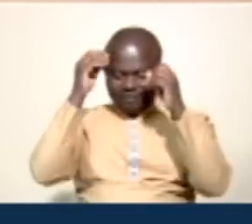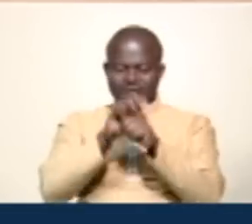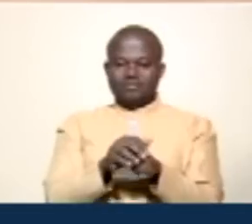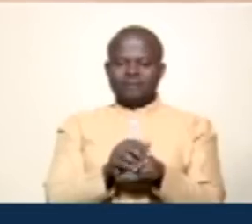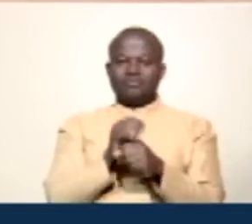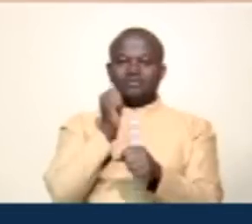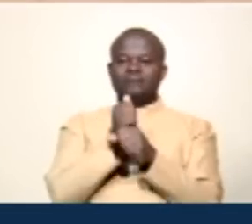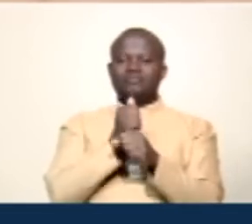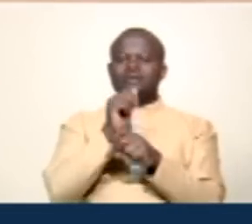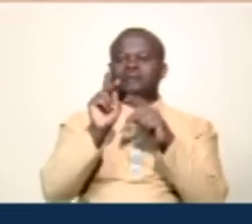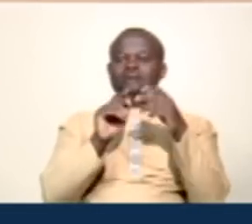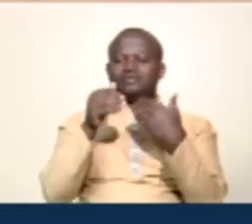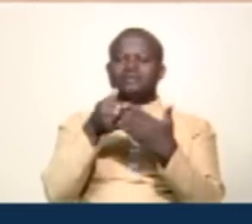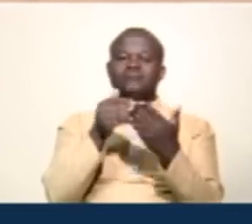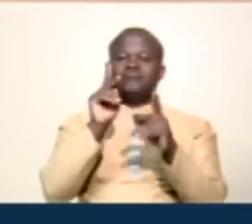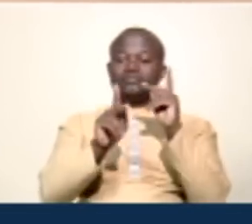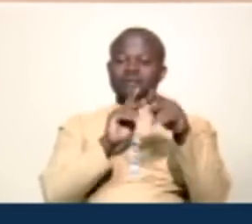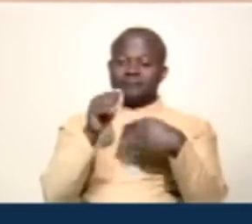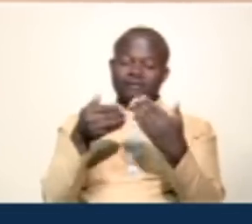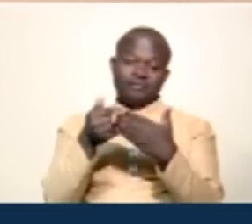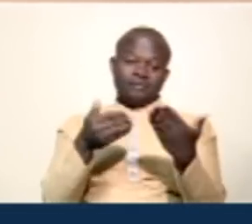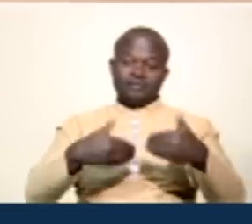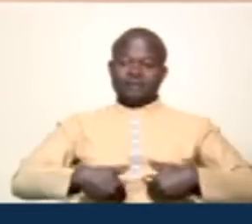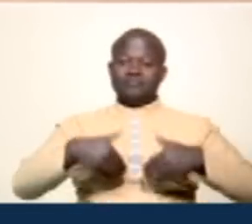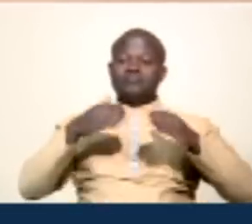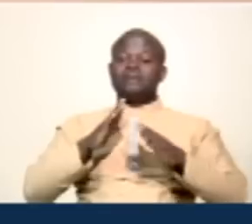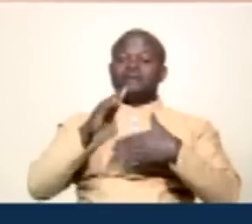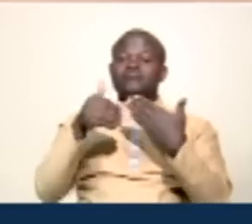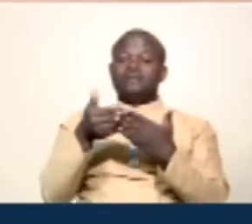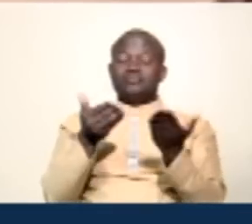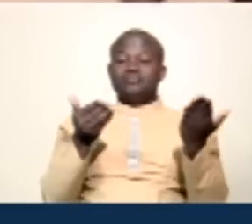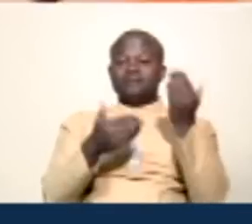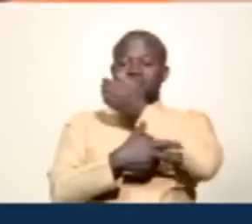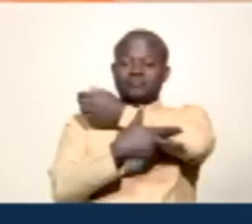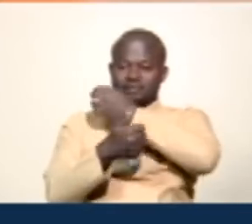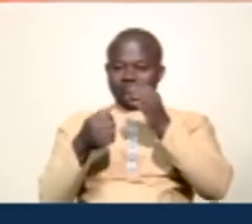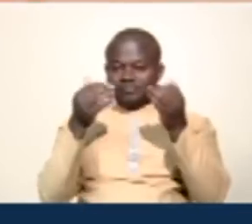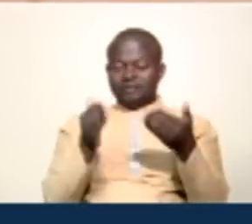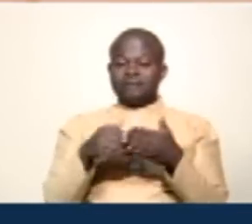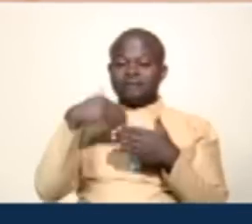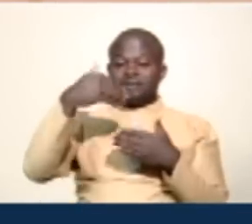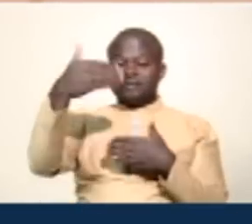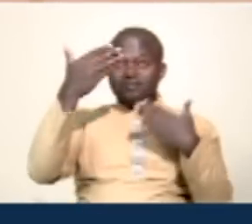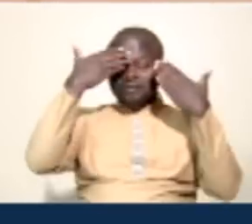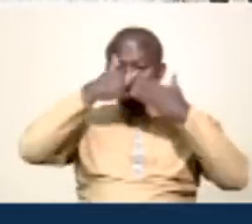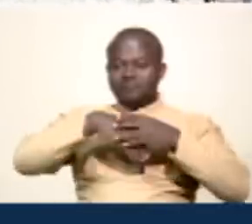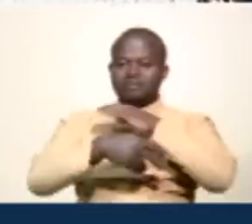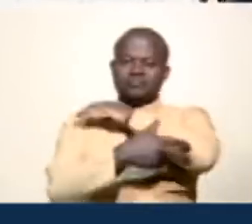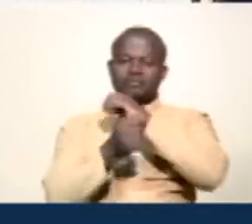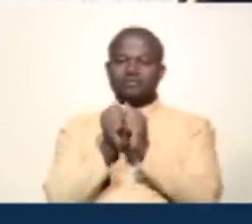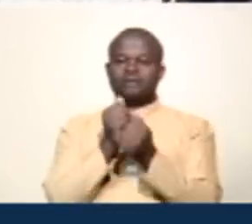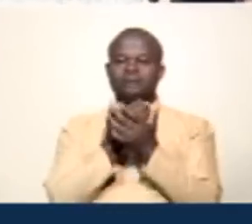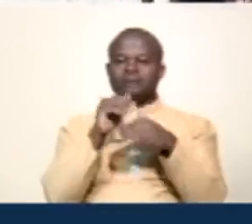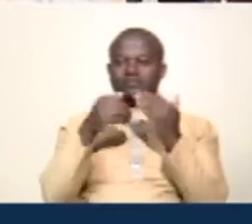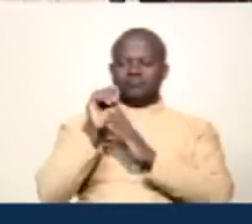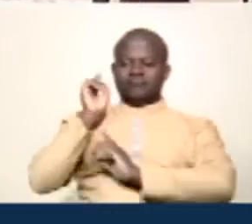Bukorwa n'abaturage, ari abaturage n'insoresore ziba zirara zigenda n'injoro zikiba. Barasaba ko